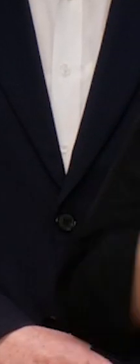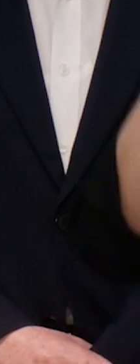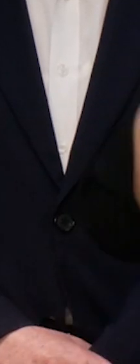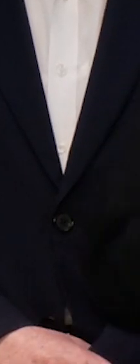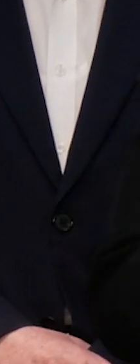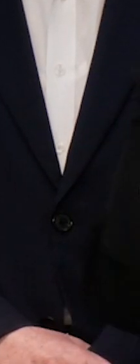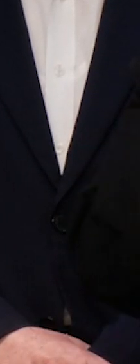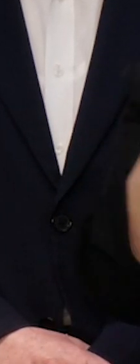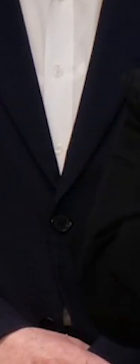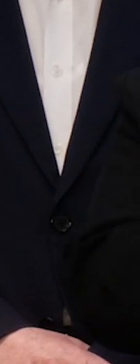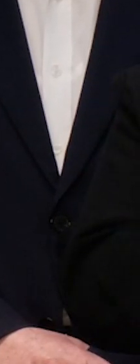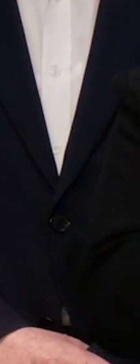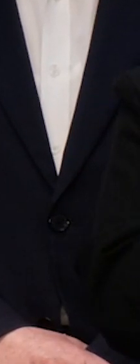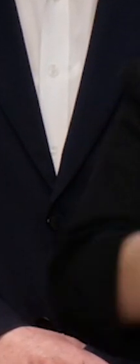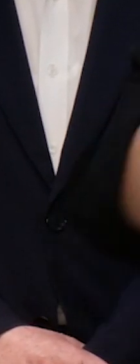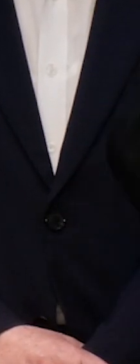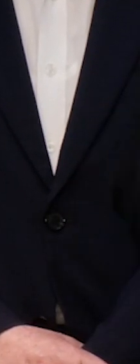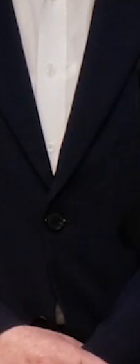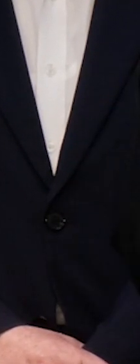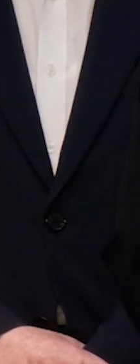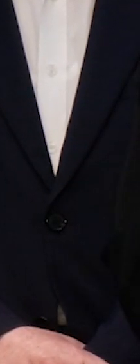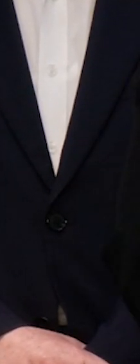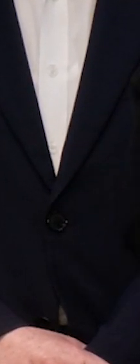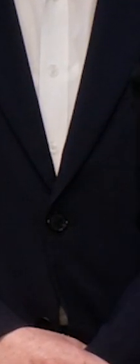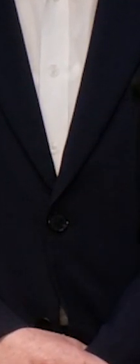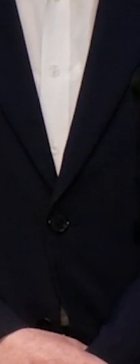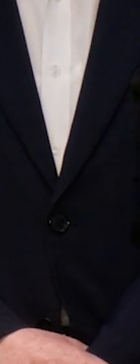우크라이나 대통령을 만나 생적사